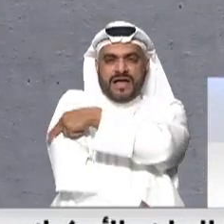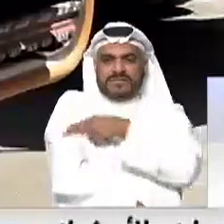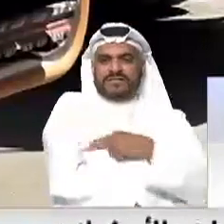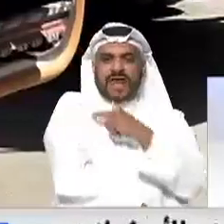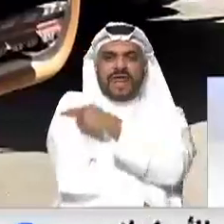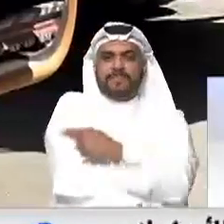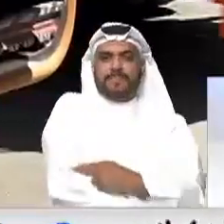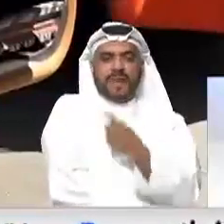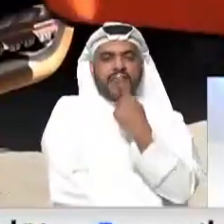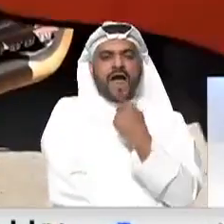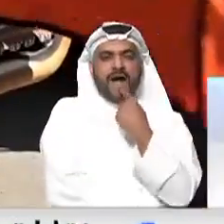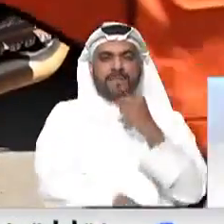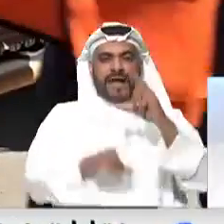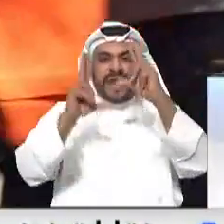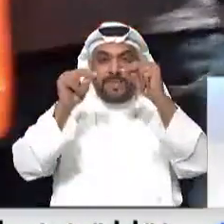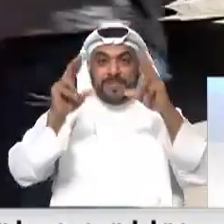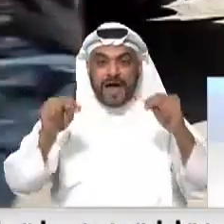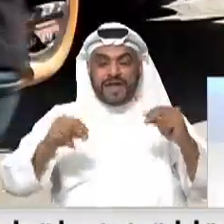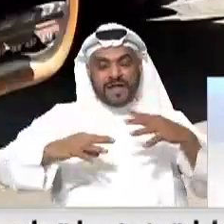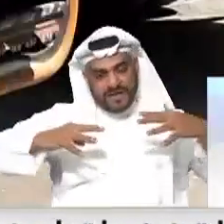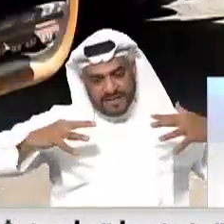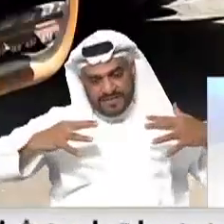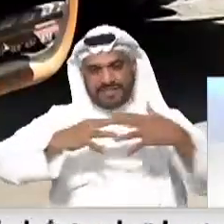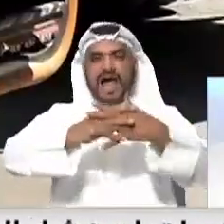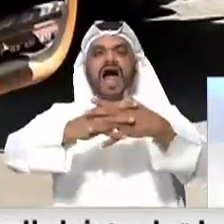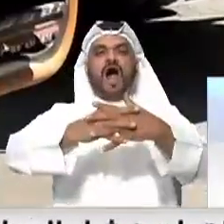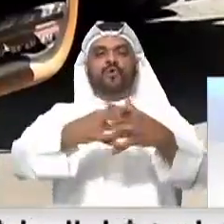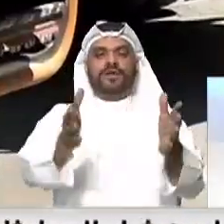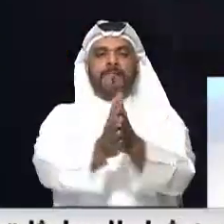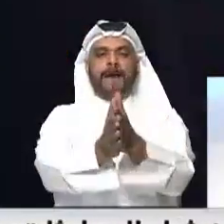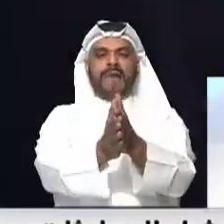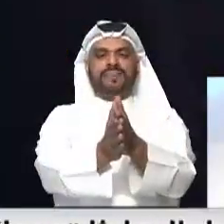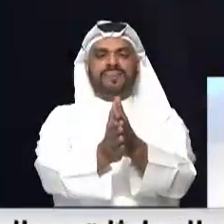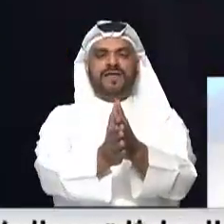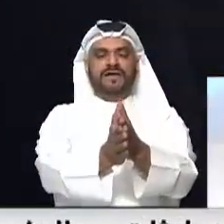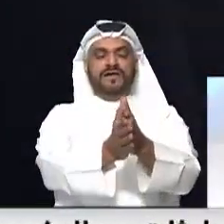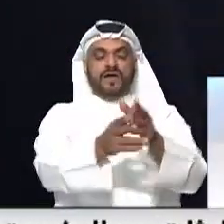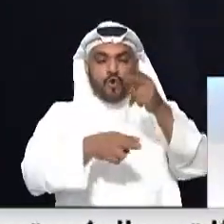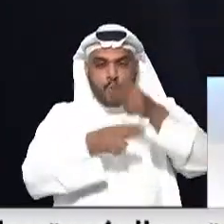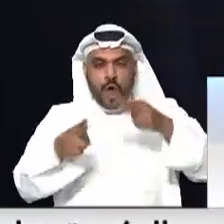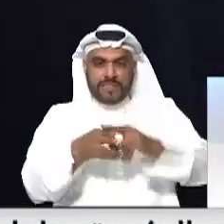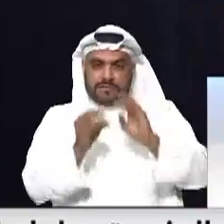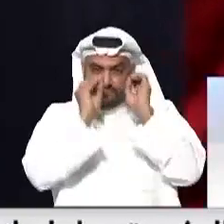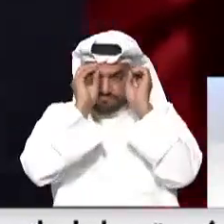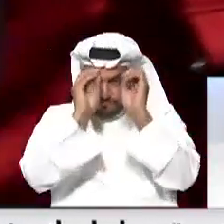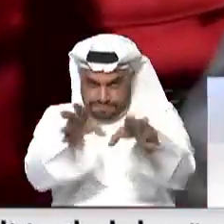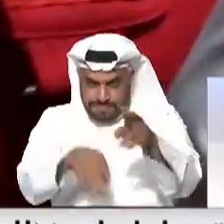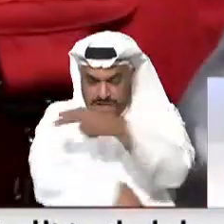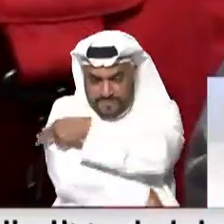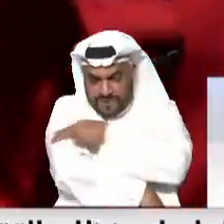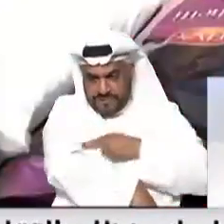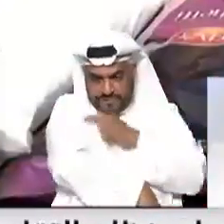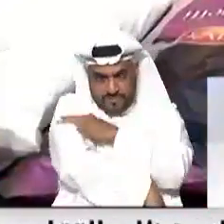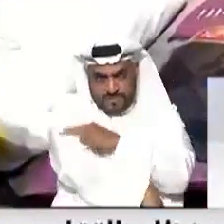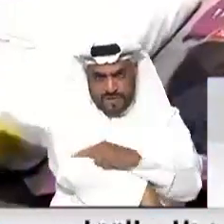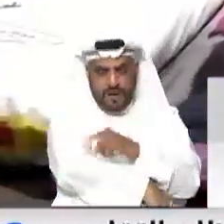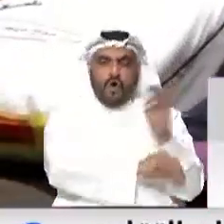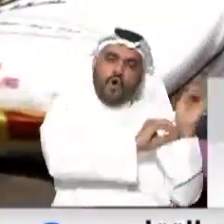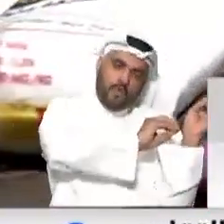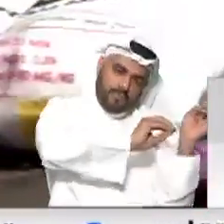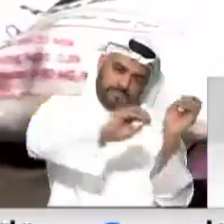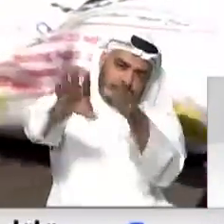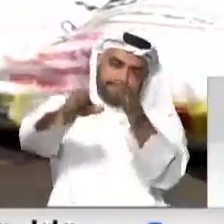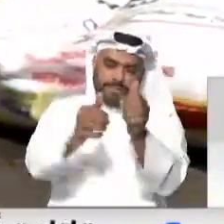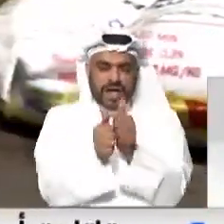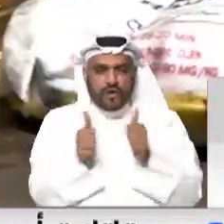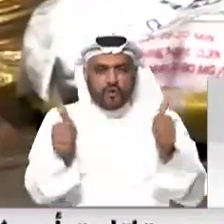حصة غذائية للهلال الأحمر الفلسطيني الذي سيقوم بدوره بتوزيعها على المخيمات الفلسطينية في